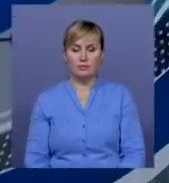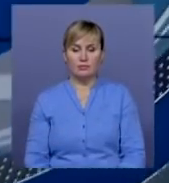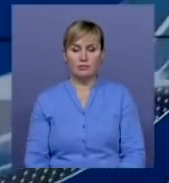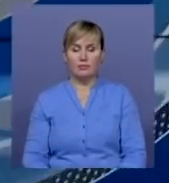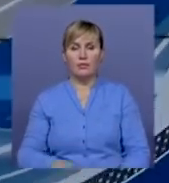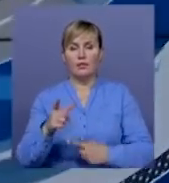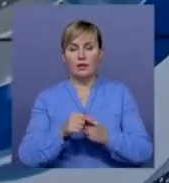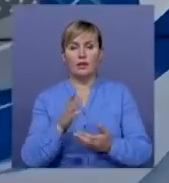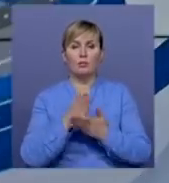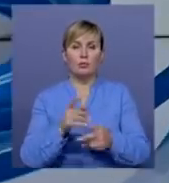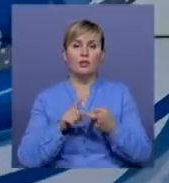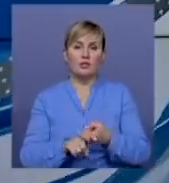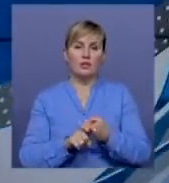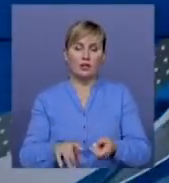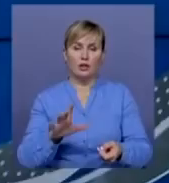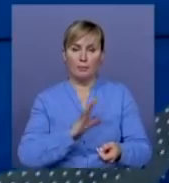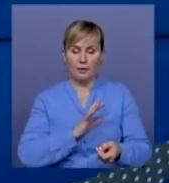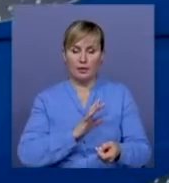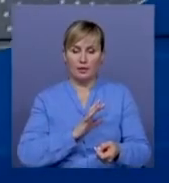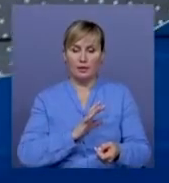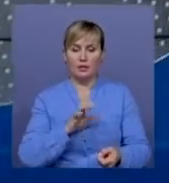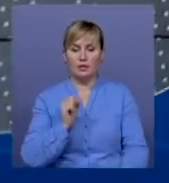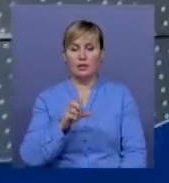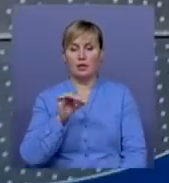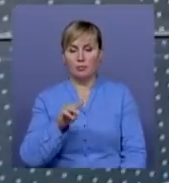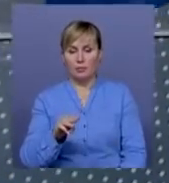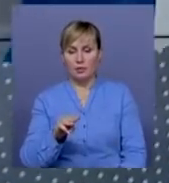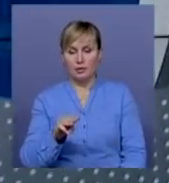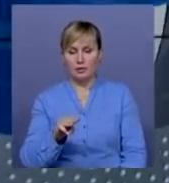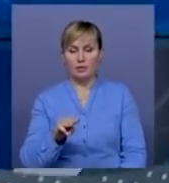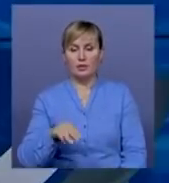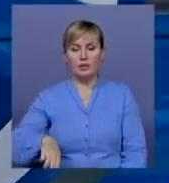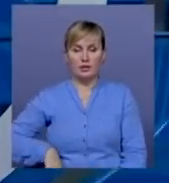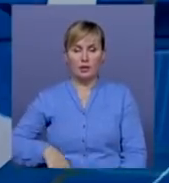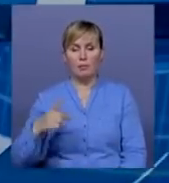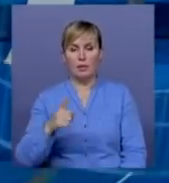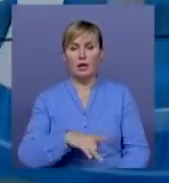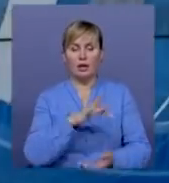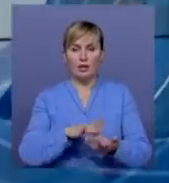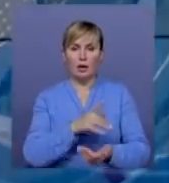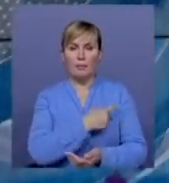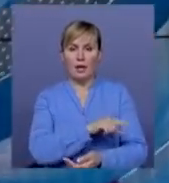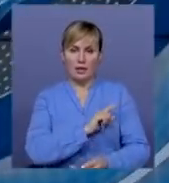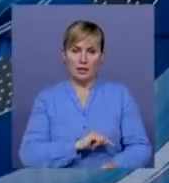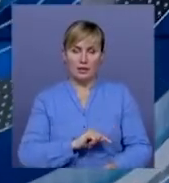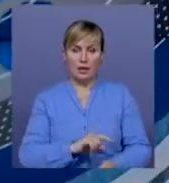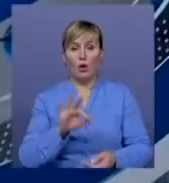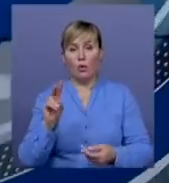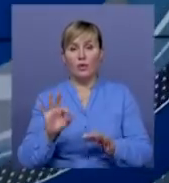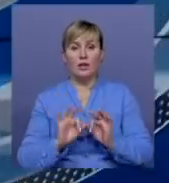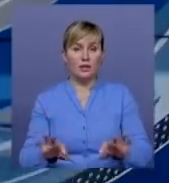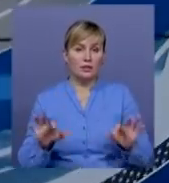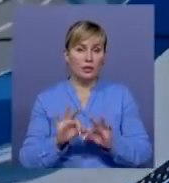С нами на прямой связи был Сабит Пазылов, директор первой городской клинической больницы. Он